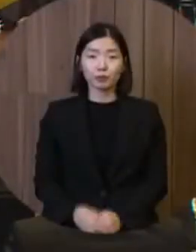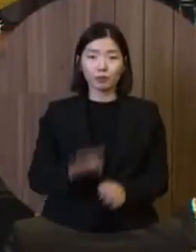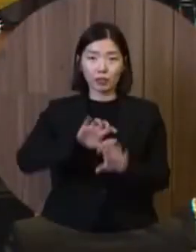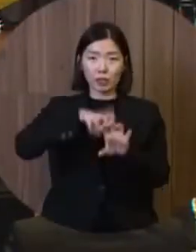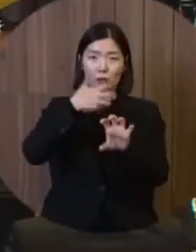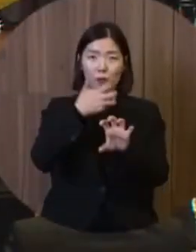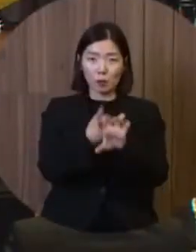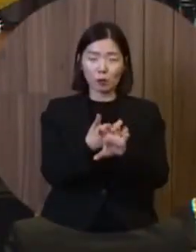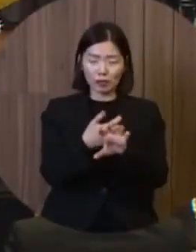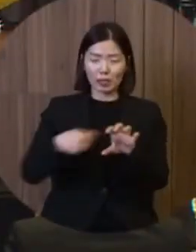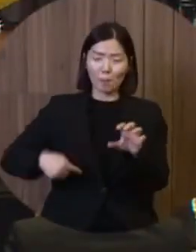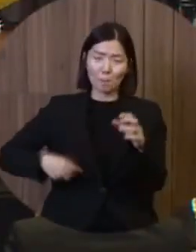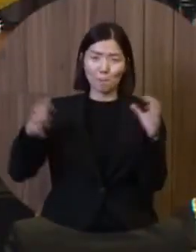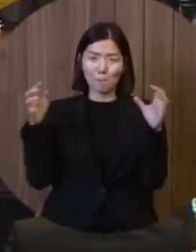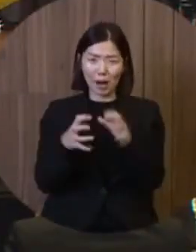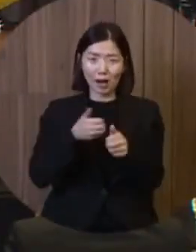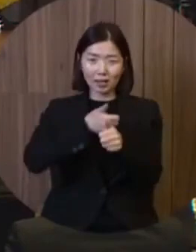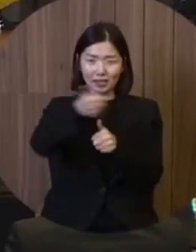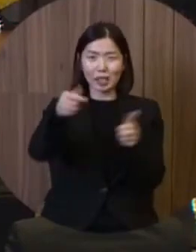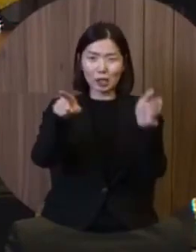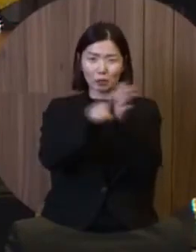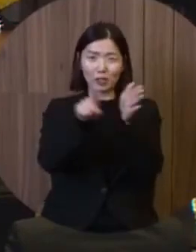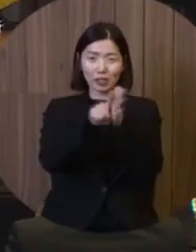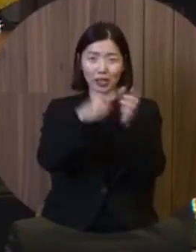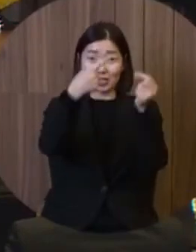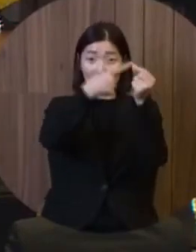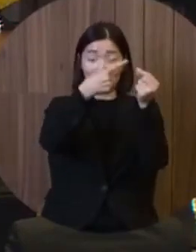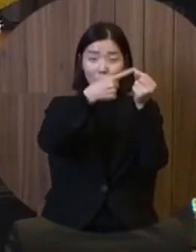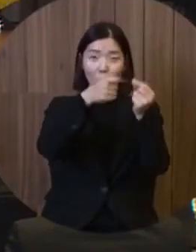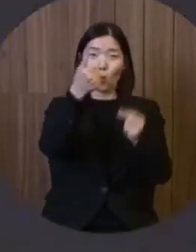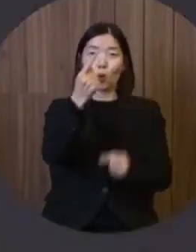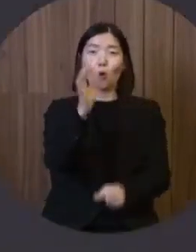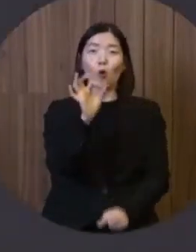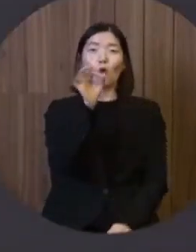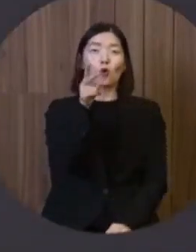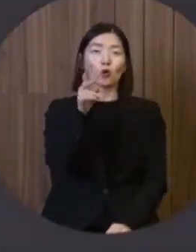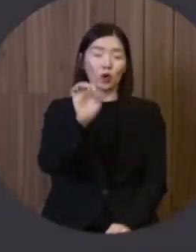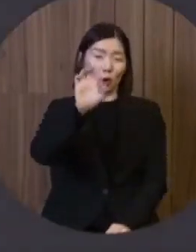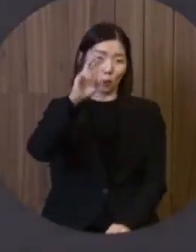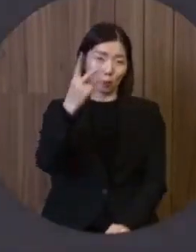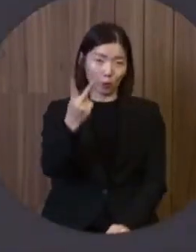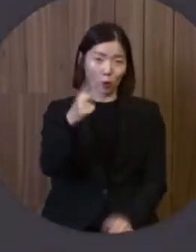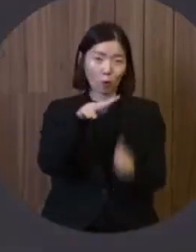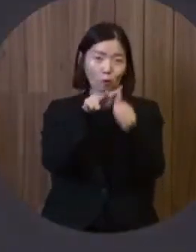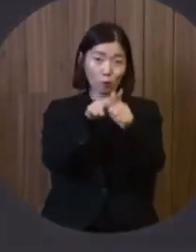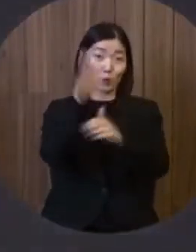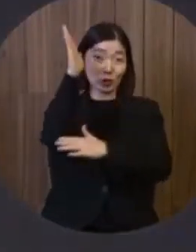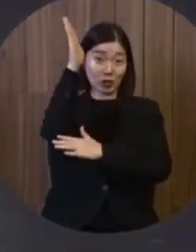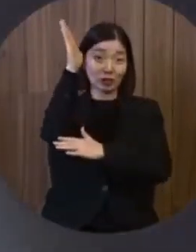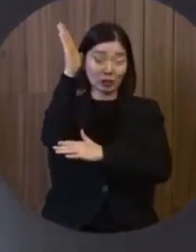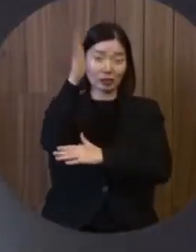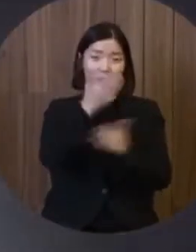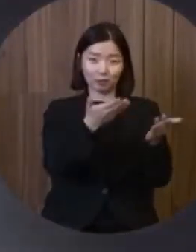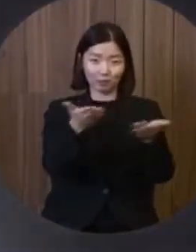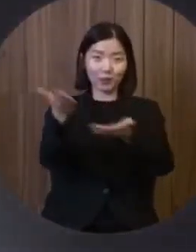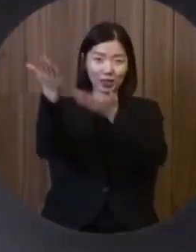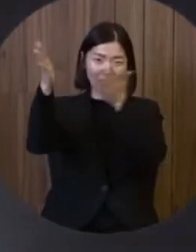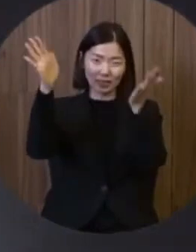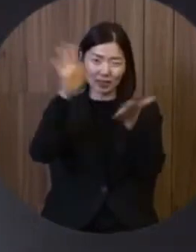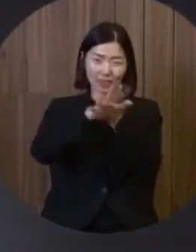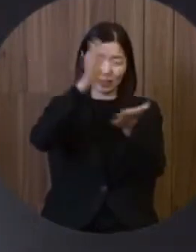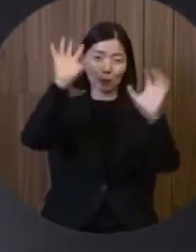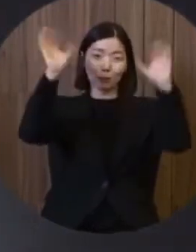혁신, 단결, 승리 믿는다. 기호 1번 홍영표 후보 연설이 있겠습니다. 여러분 뜨거운